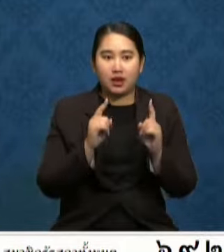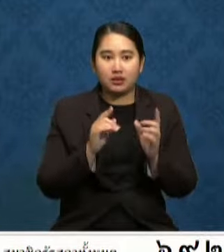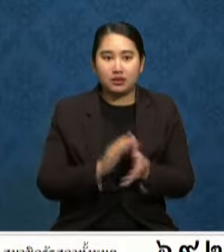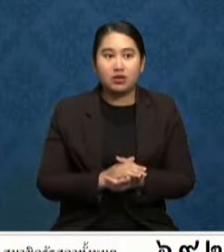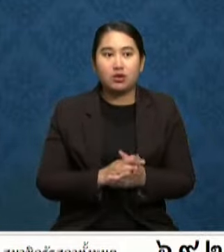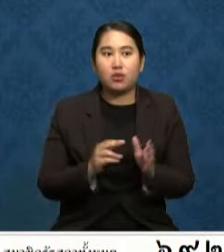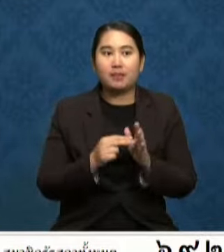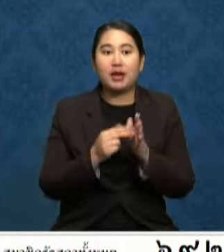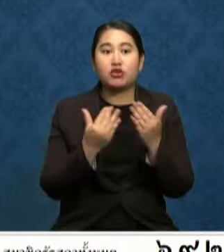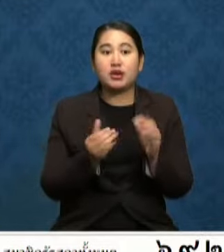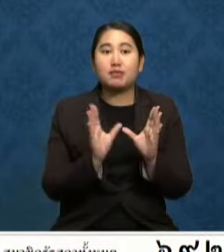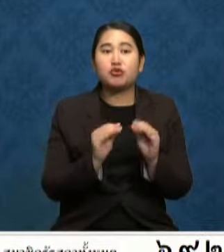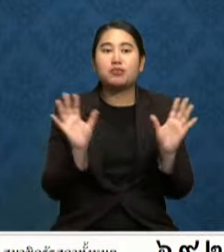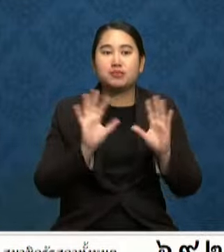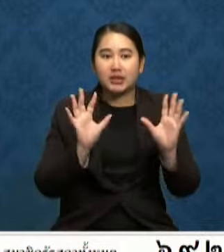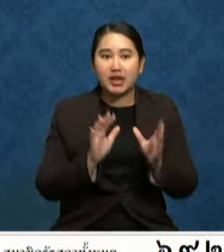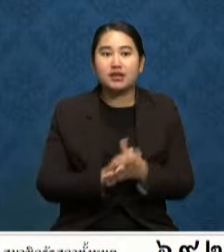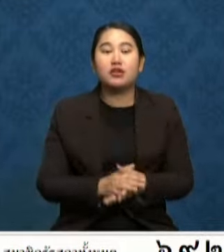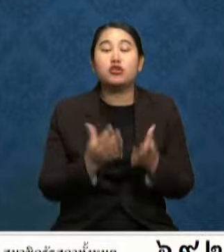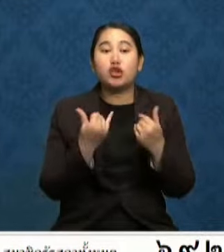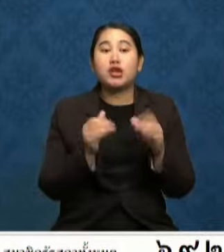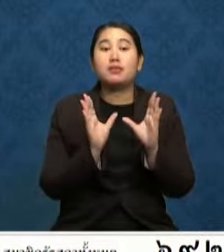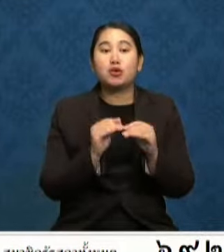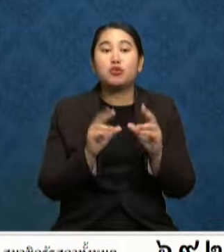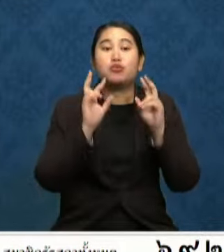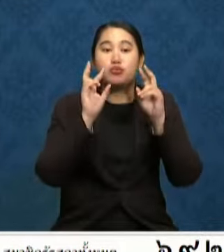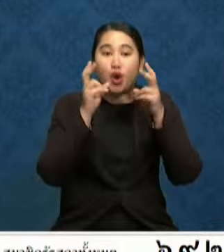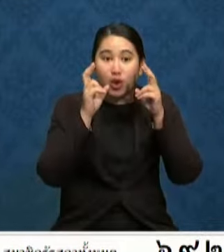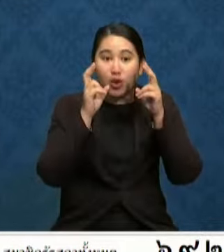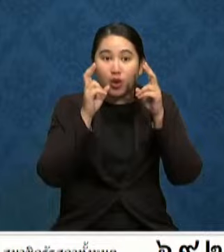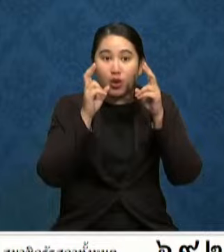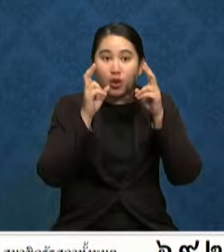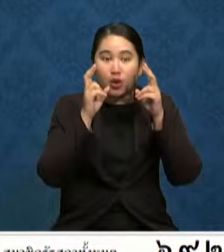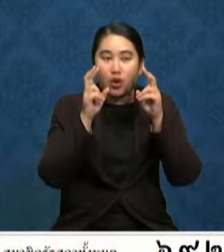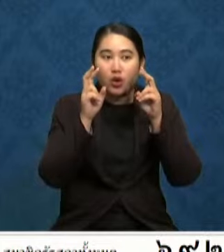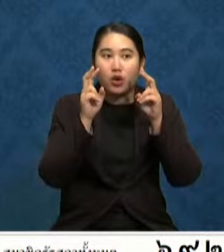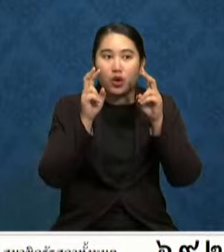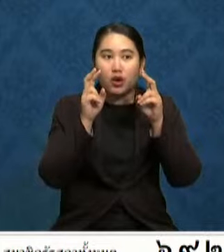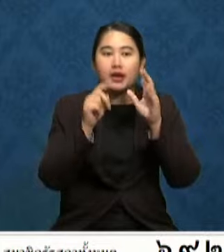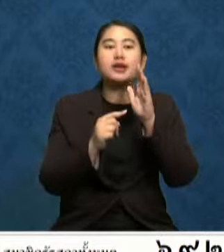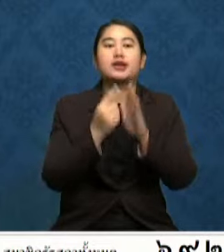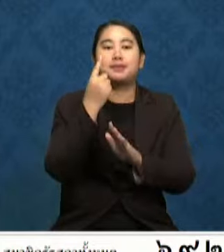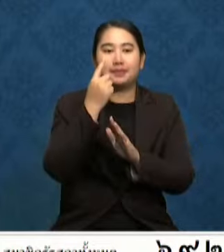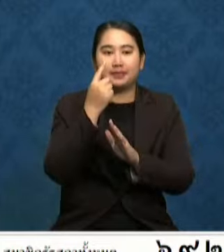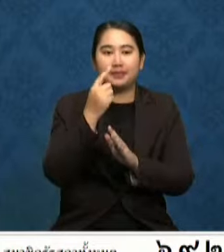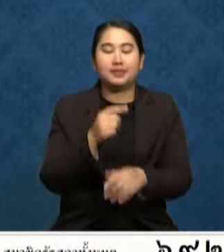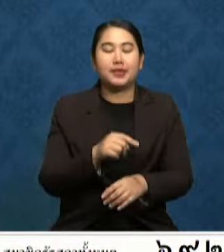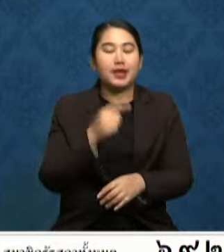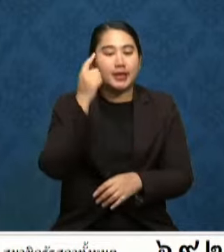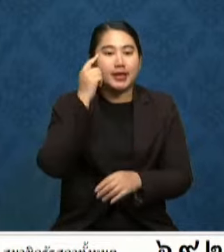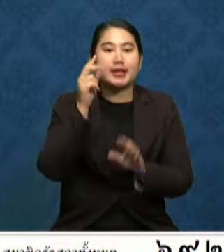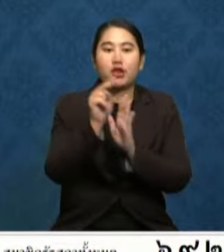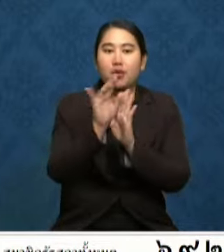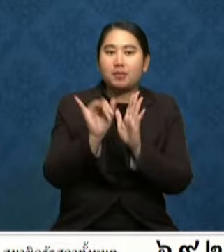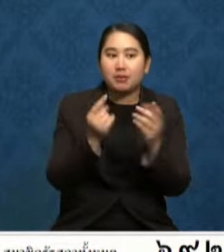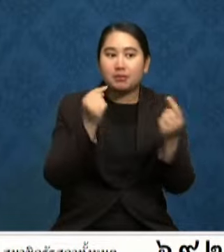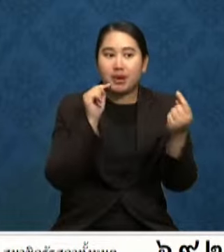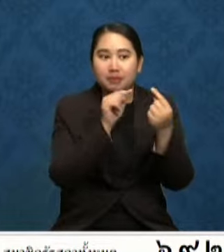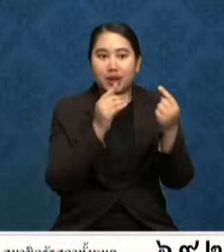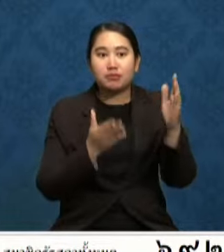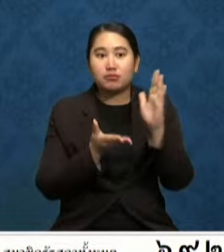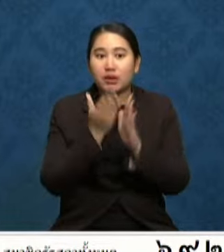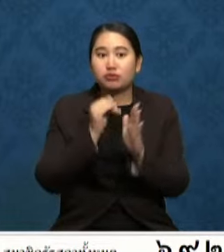ไม่ใช่วาระนี้วาระนี้ก็คือผัดาฐ์แ incในคิดทตรงคุณถูกไหม